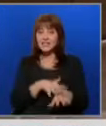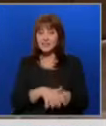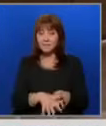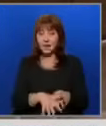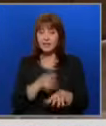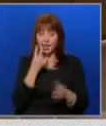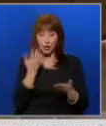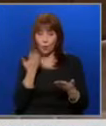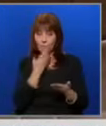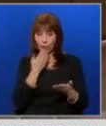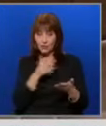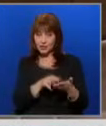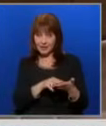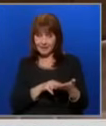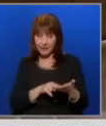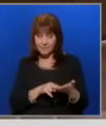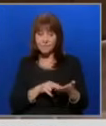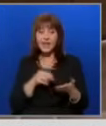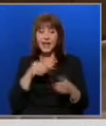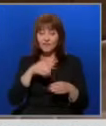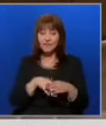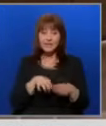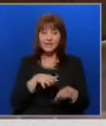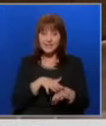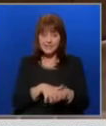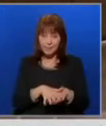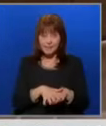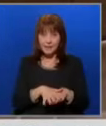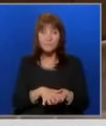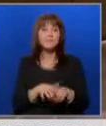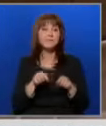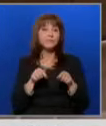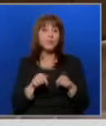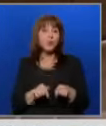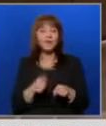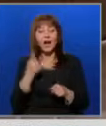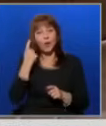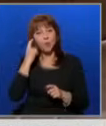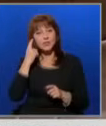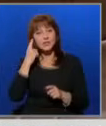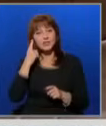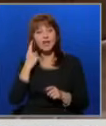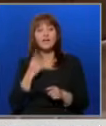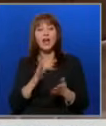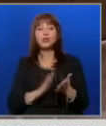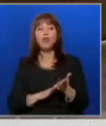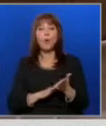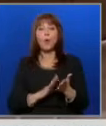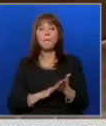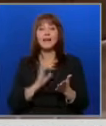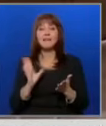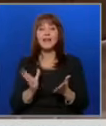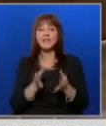това съобщение вътре в системата за сигурно електронно връчване, това означава, че документът вече му